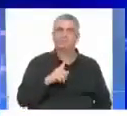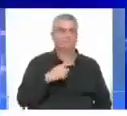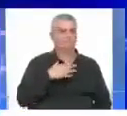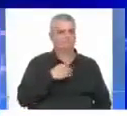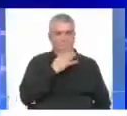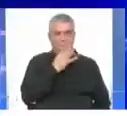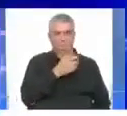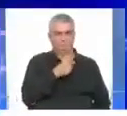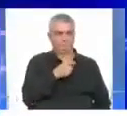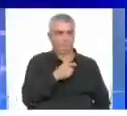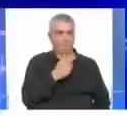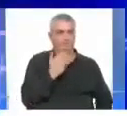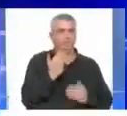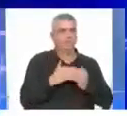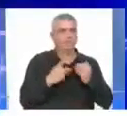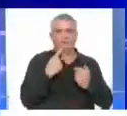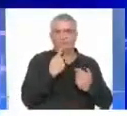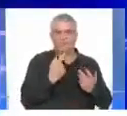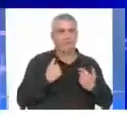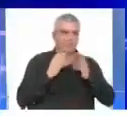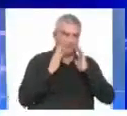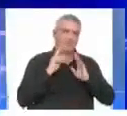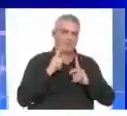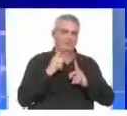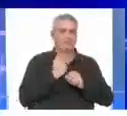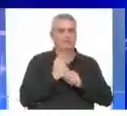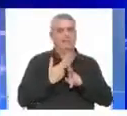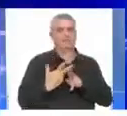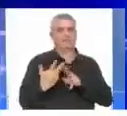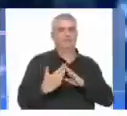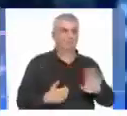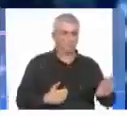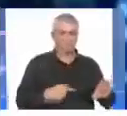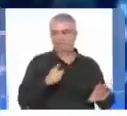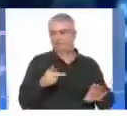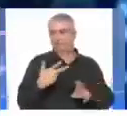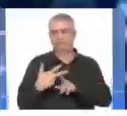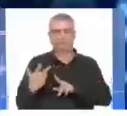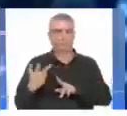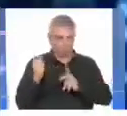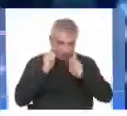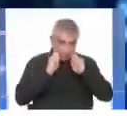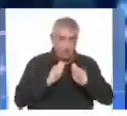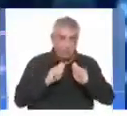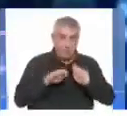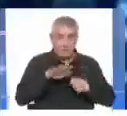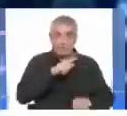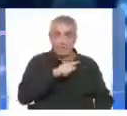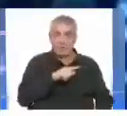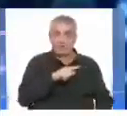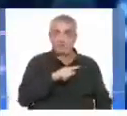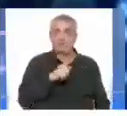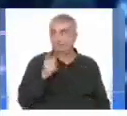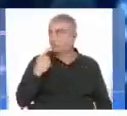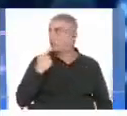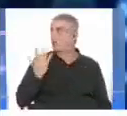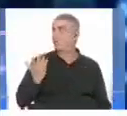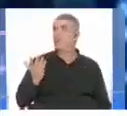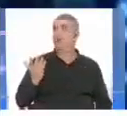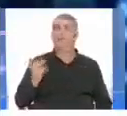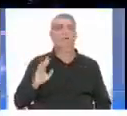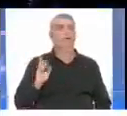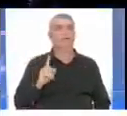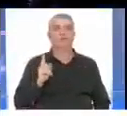שאלה על זה באמת. בסוף אתה אומר, אני מאמין שזה הולך לזיכוי, וזה הולך... אתה סומך על המערכת? לא, זה מה שהוא אמר.